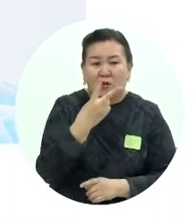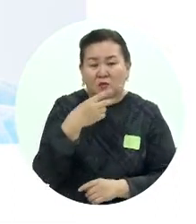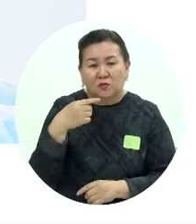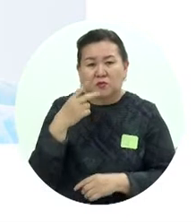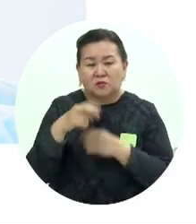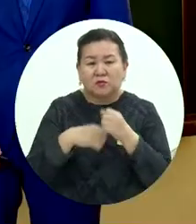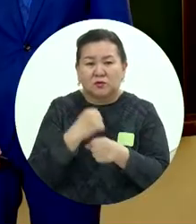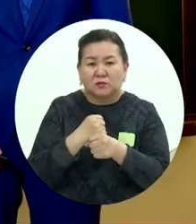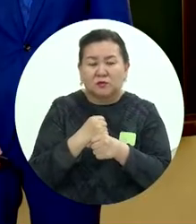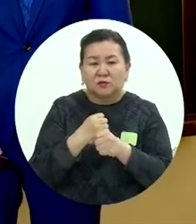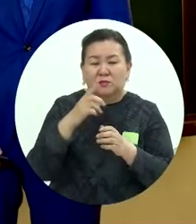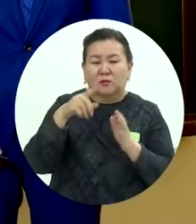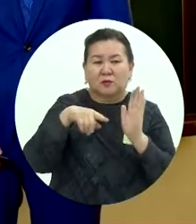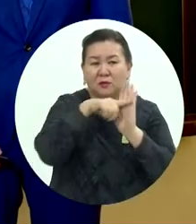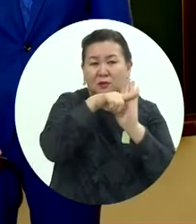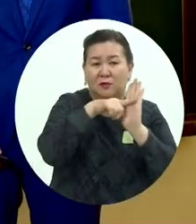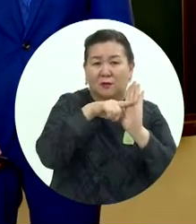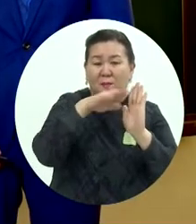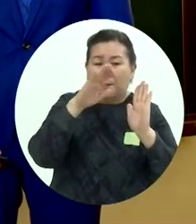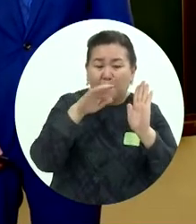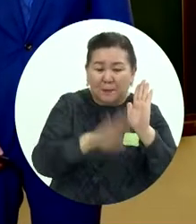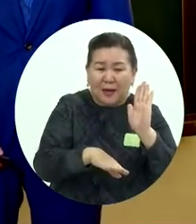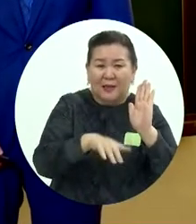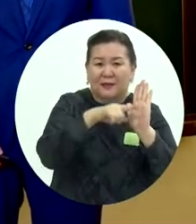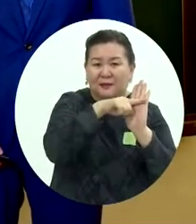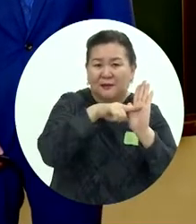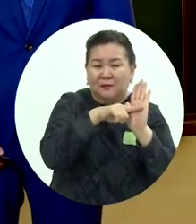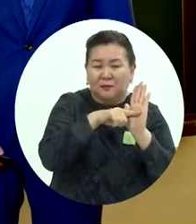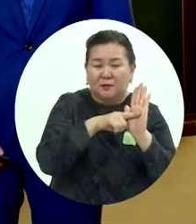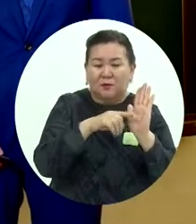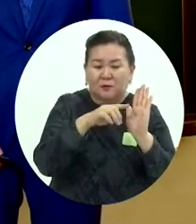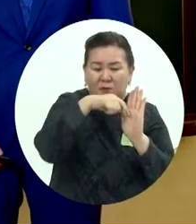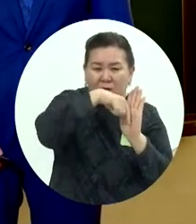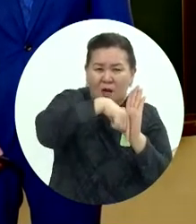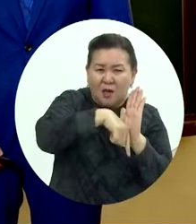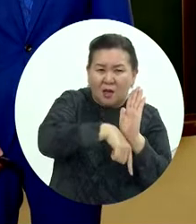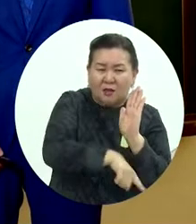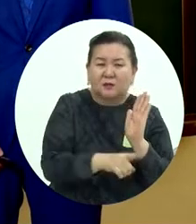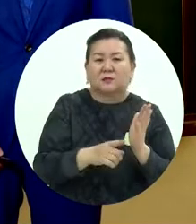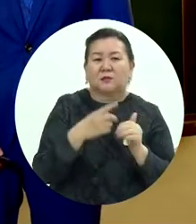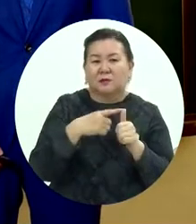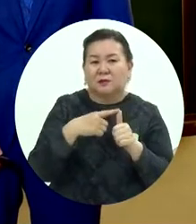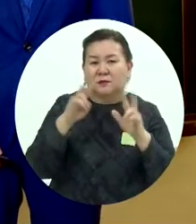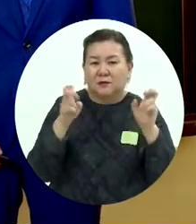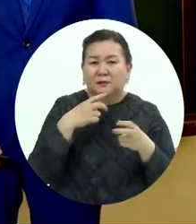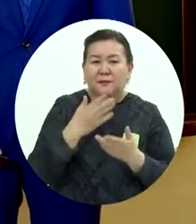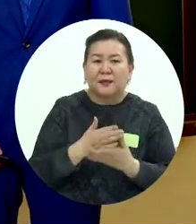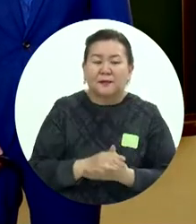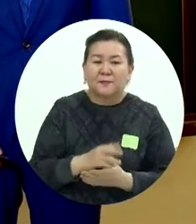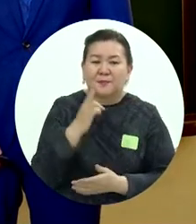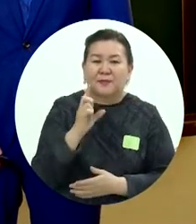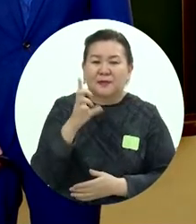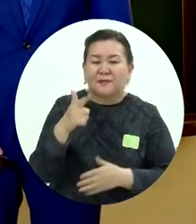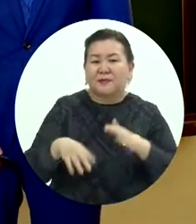жилийн турш 10 градусаас бага температурт орших газрын гадаргаа дөнгөн хэсгийн хөлтөө хөрч чулуугийг хэлж байгаа. За